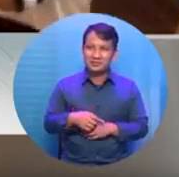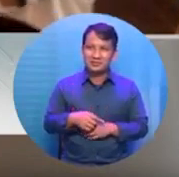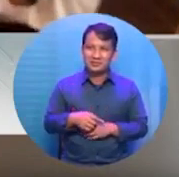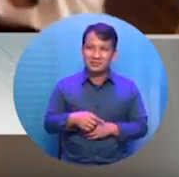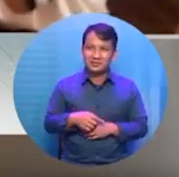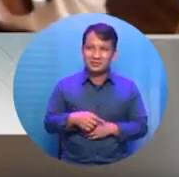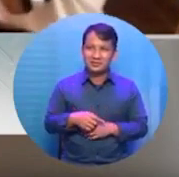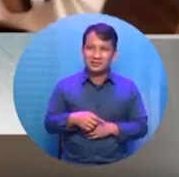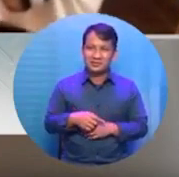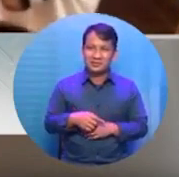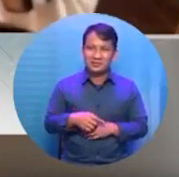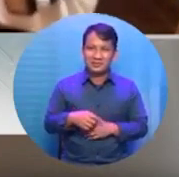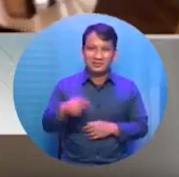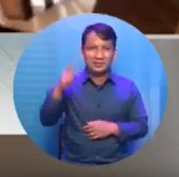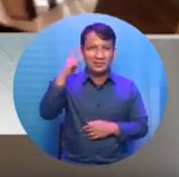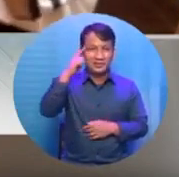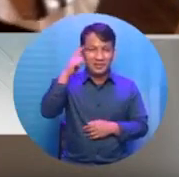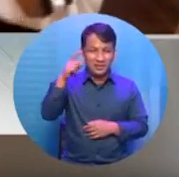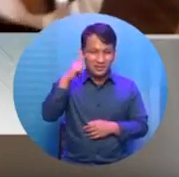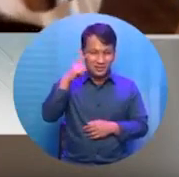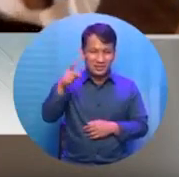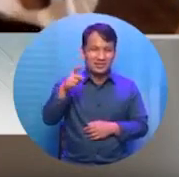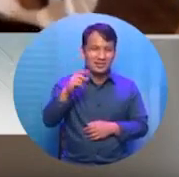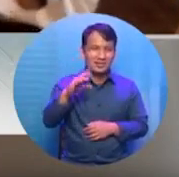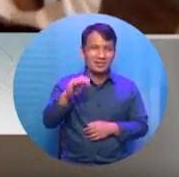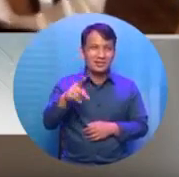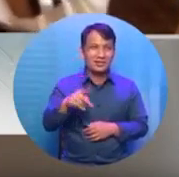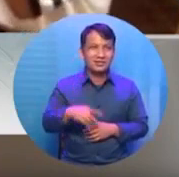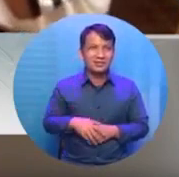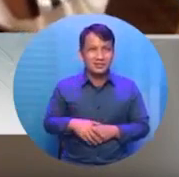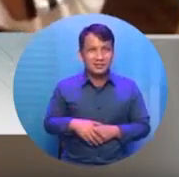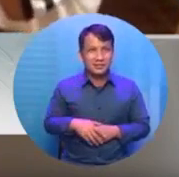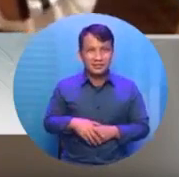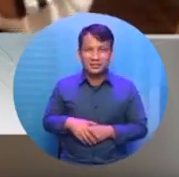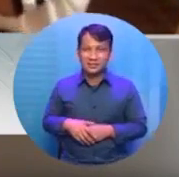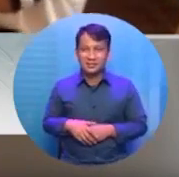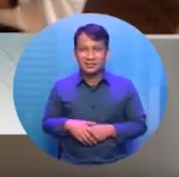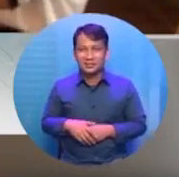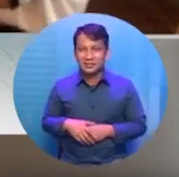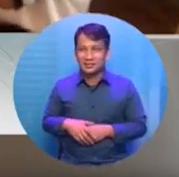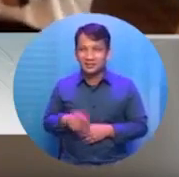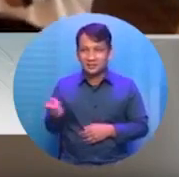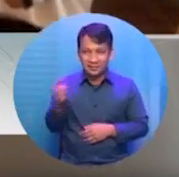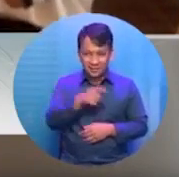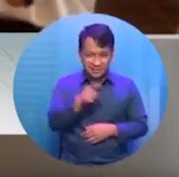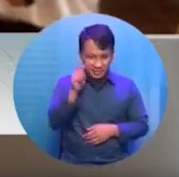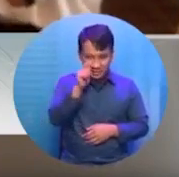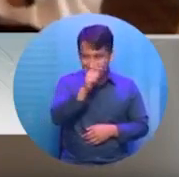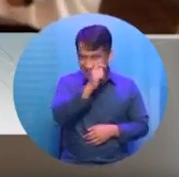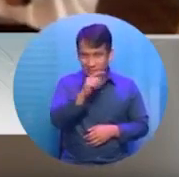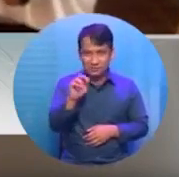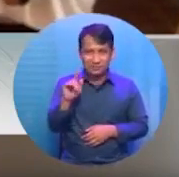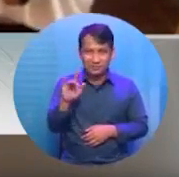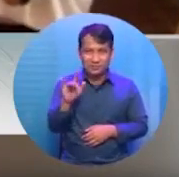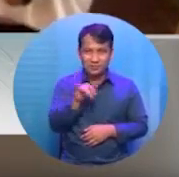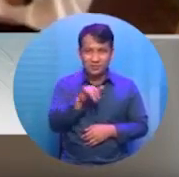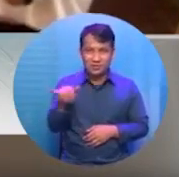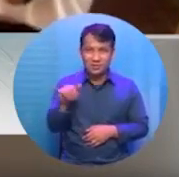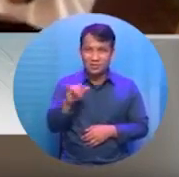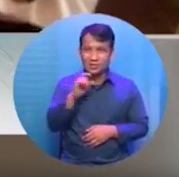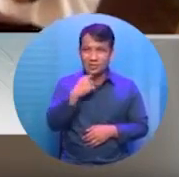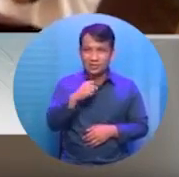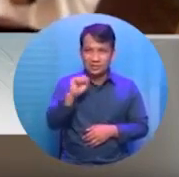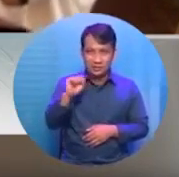mo? Zyka po. Zyka. Okay, Zyka, kakambal mo si Laika, 25 years old kay pareho.